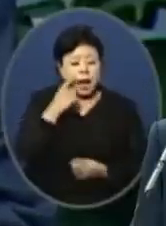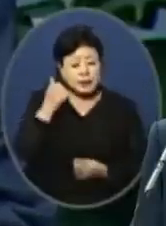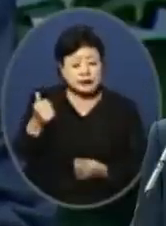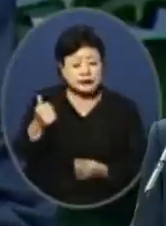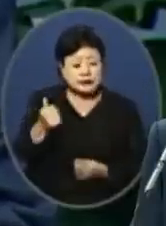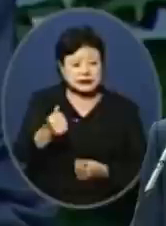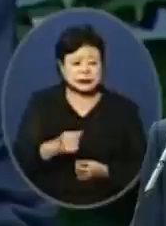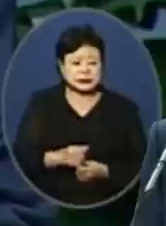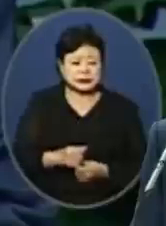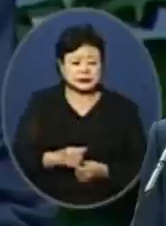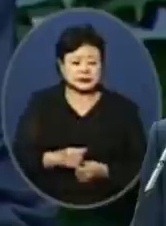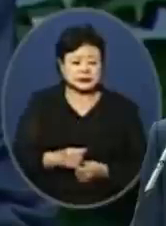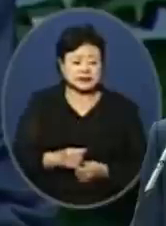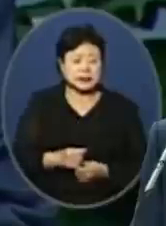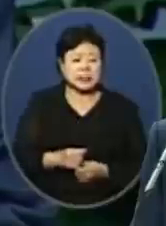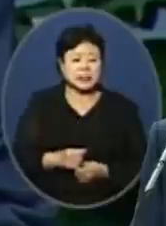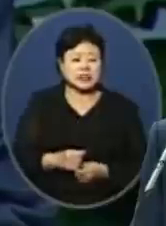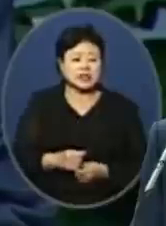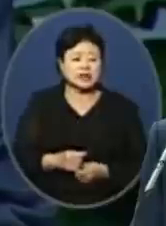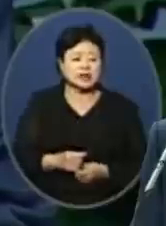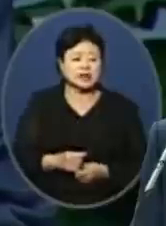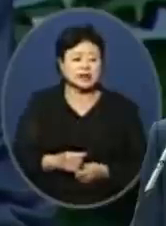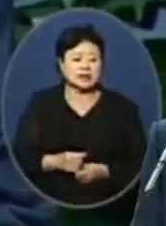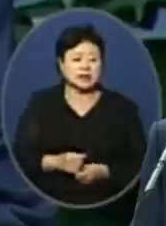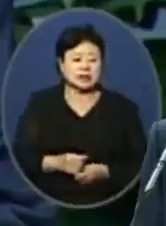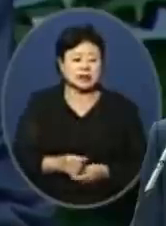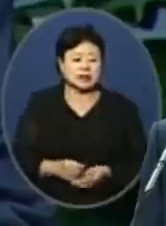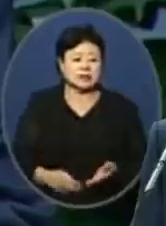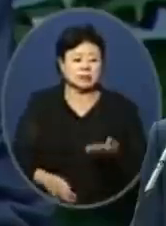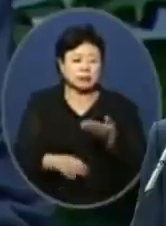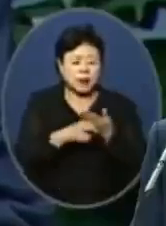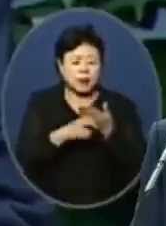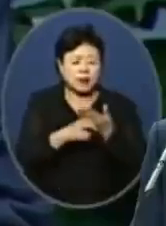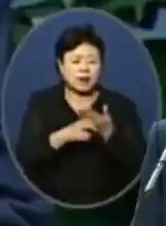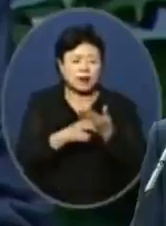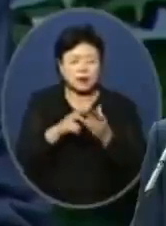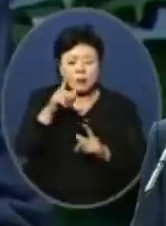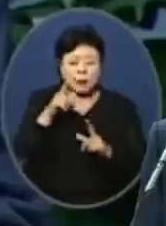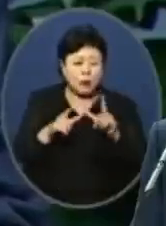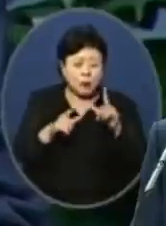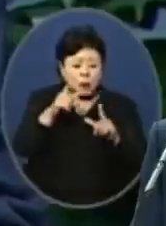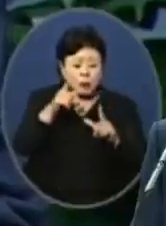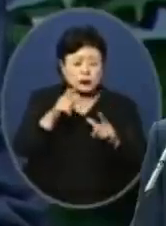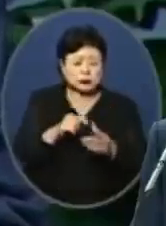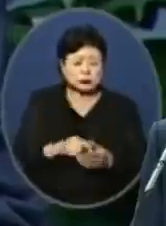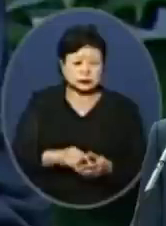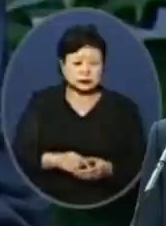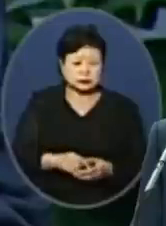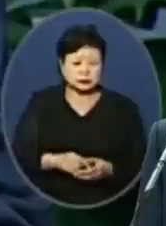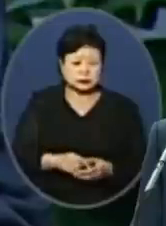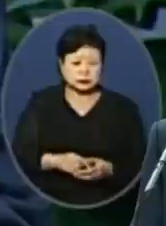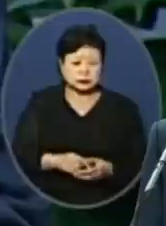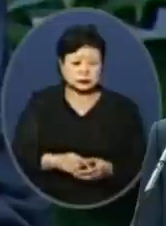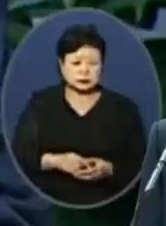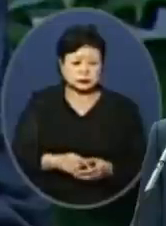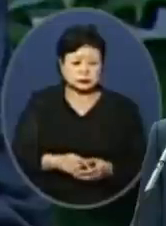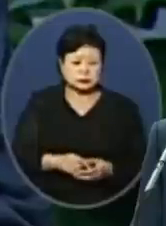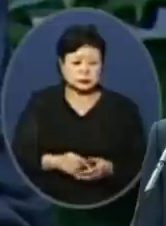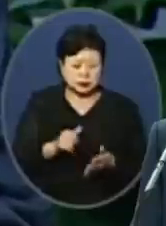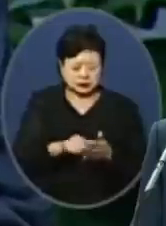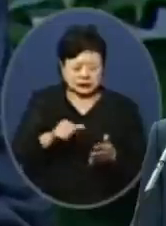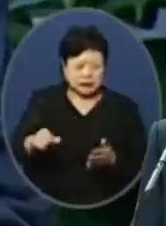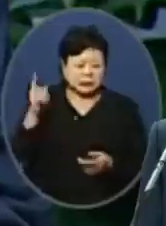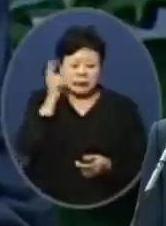아버지의 비이성적인 비율법적인 태도에 분노했습니다. 아버지가 이성적으로 생각해보면 저런 나쁜